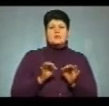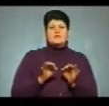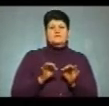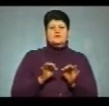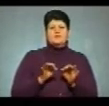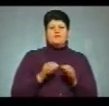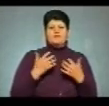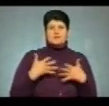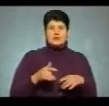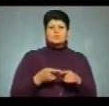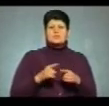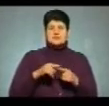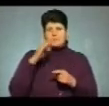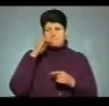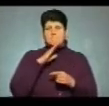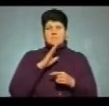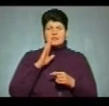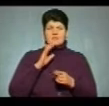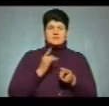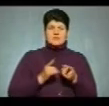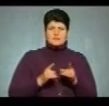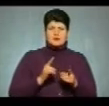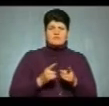справжню втрату цих батьків і справжню